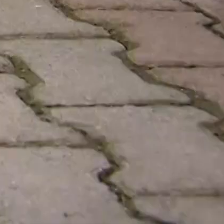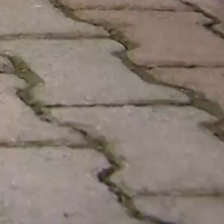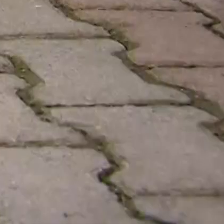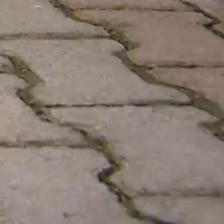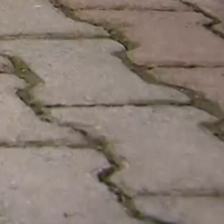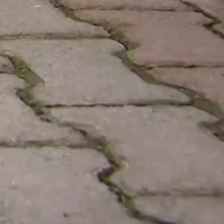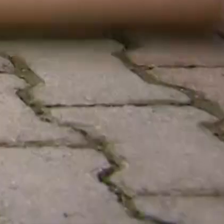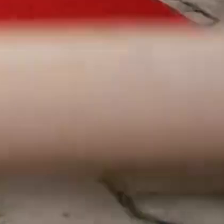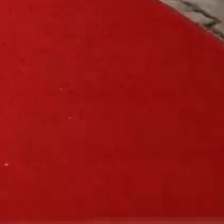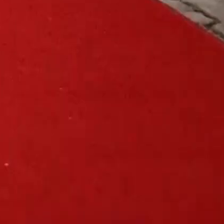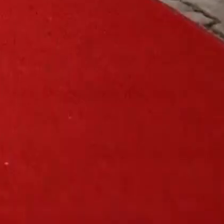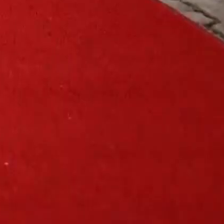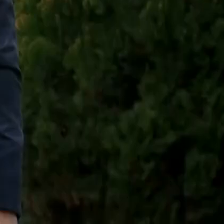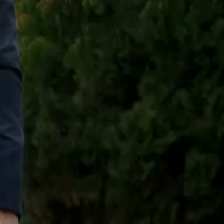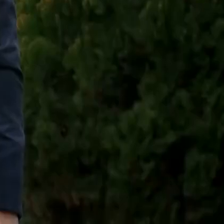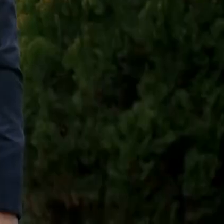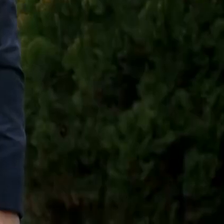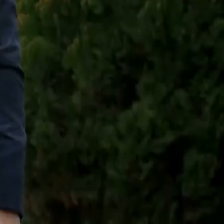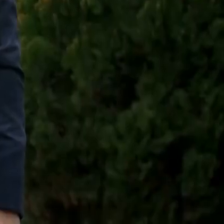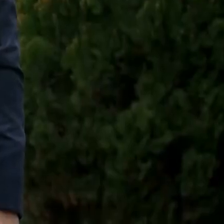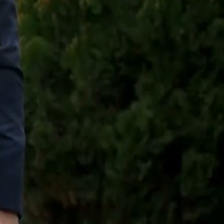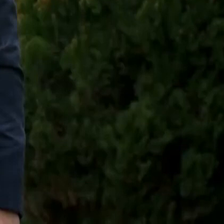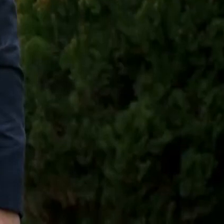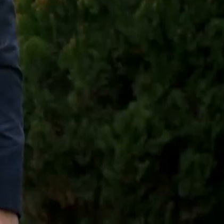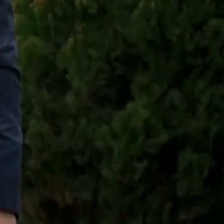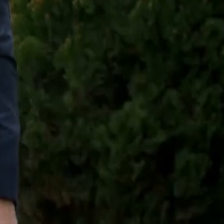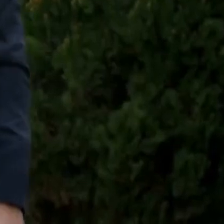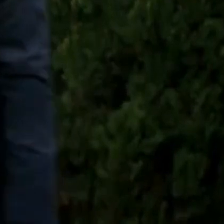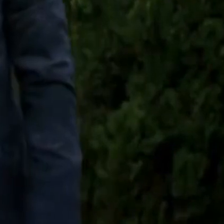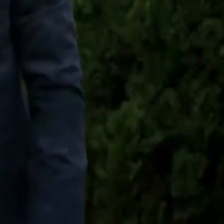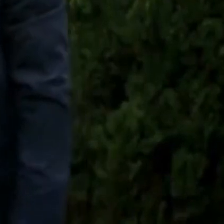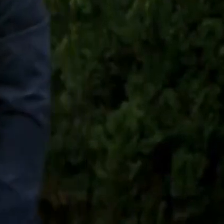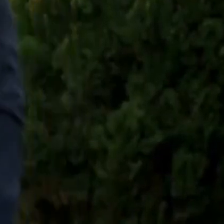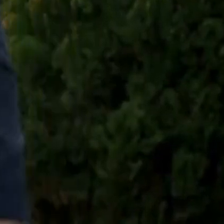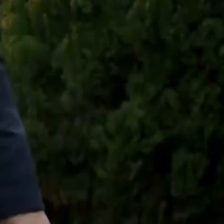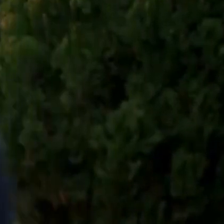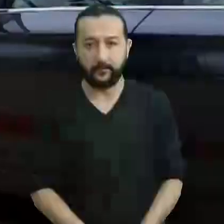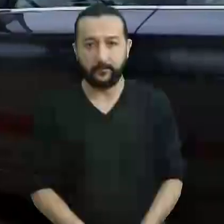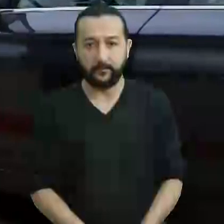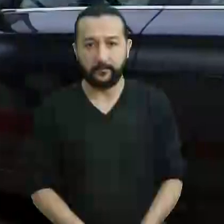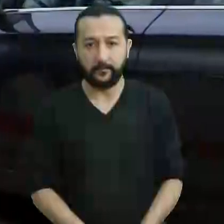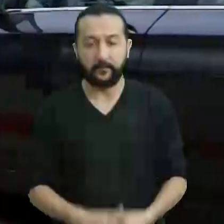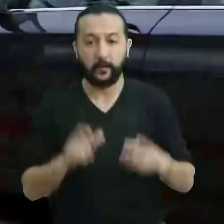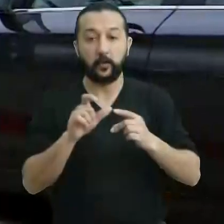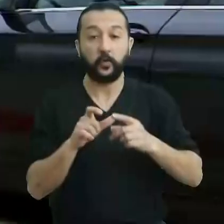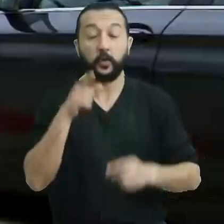Şükrü halıyı tekmeleyince halı yuvarlanarak Sarp'a doğru açıldı. Sarp'ın yüzünde hoşnutsuz bir ifade.